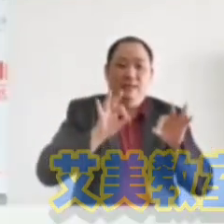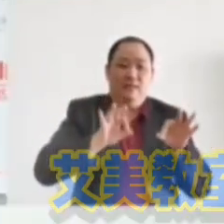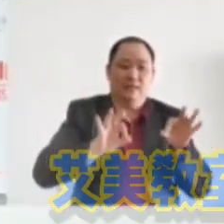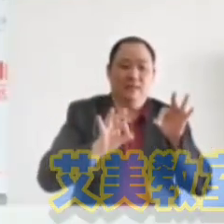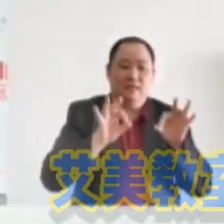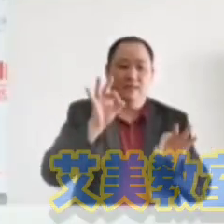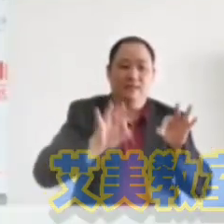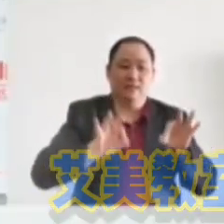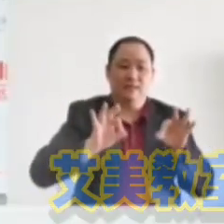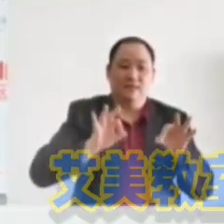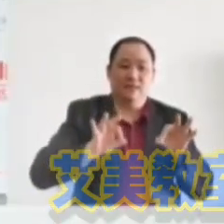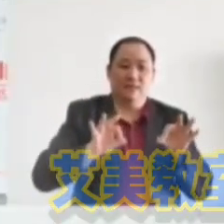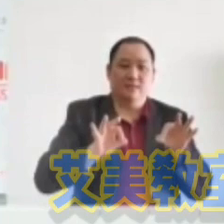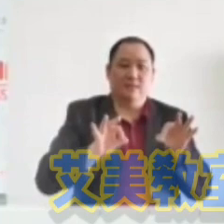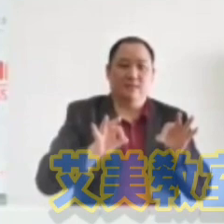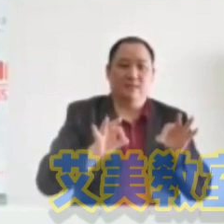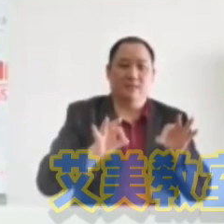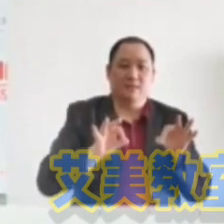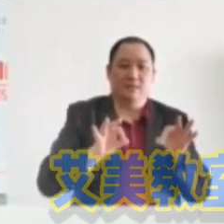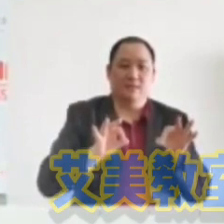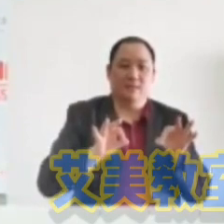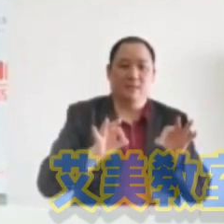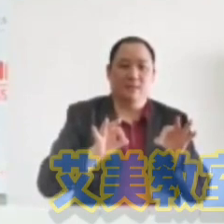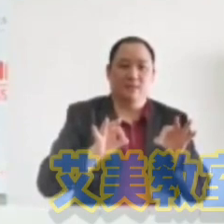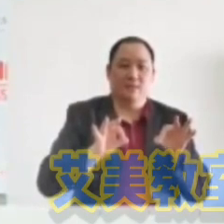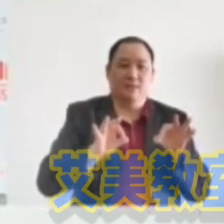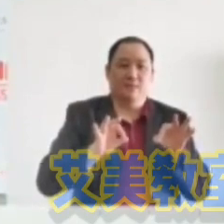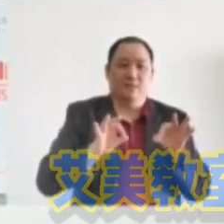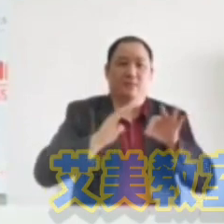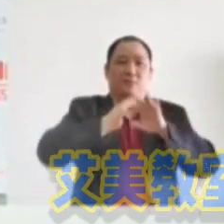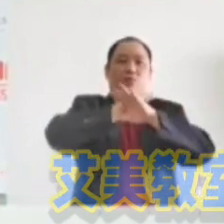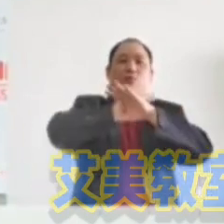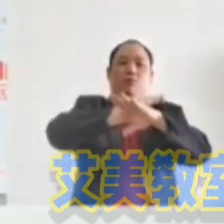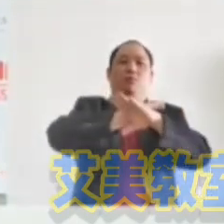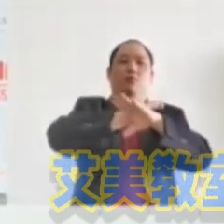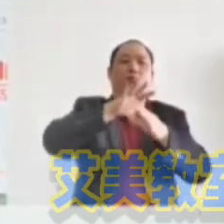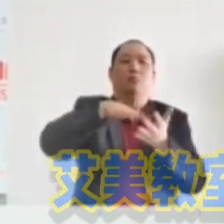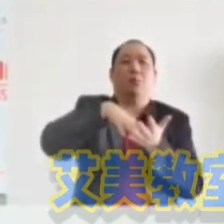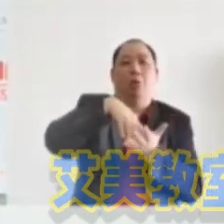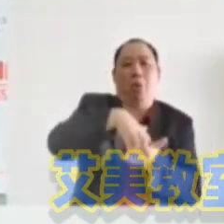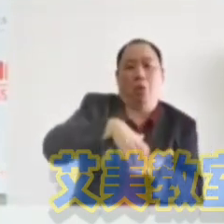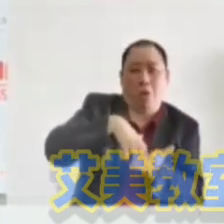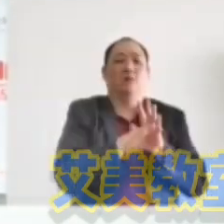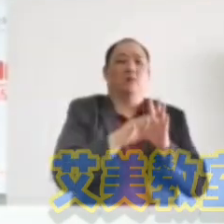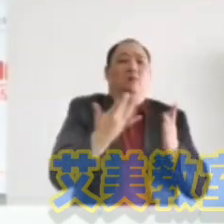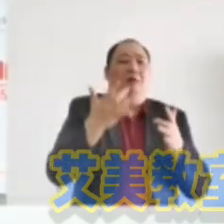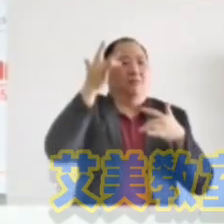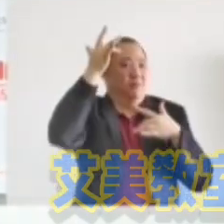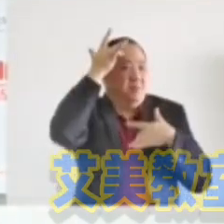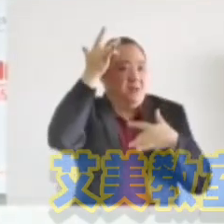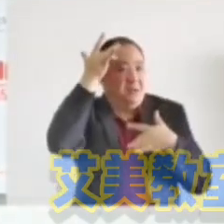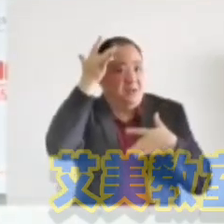你的免疫细胞过高的话呢，它就会可能会有很多疾病会产